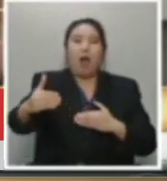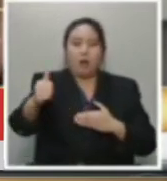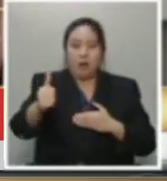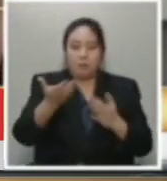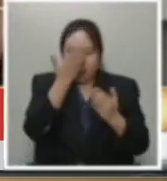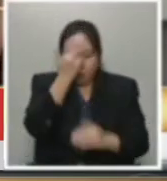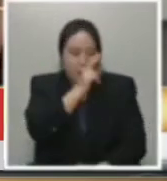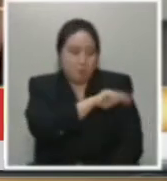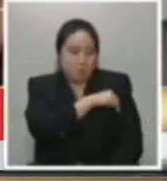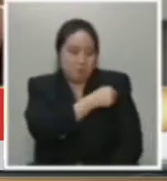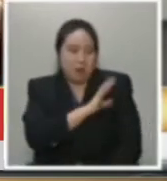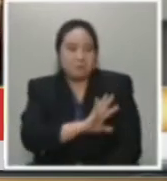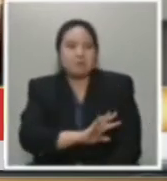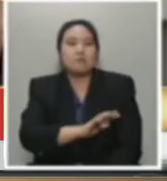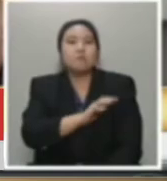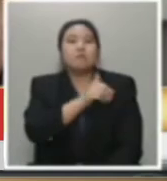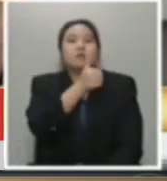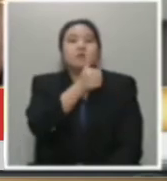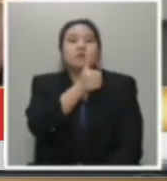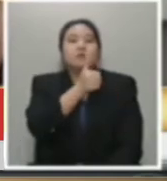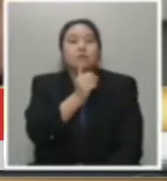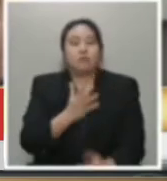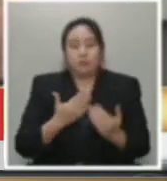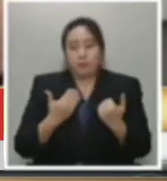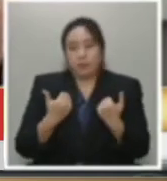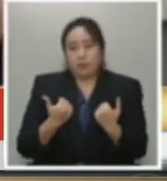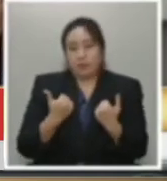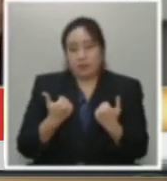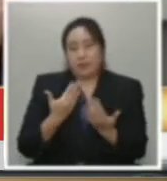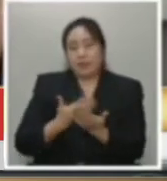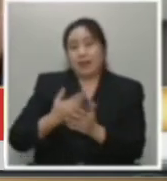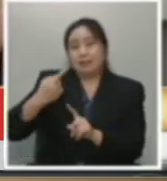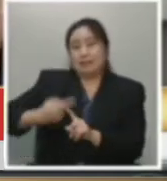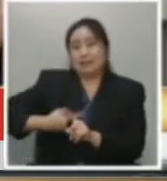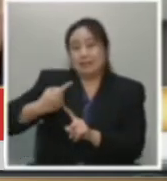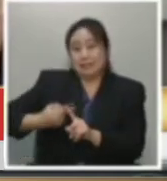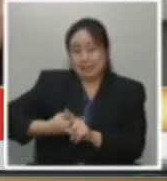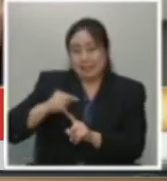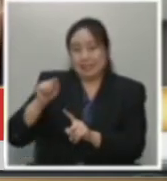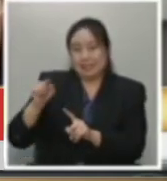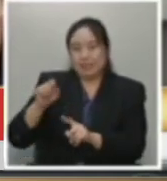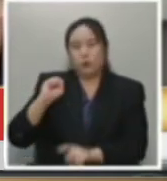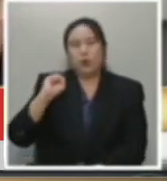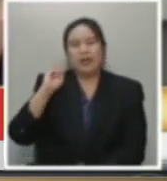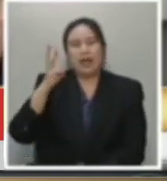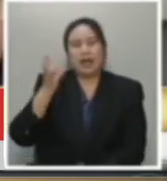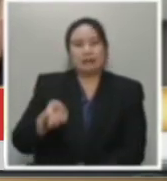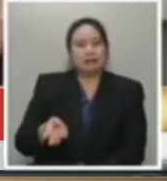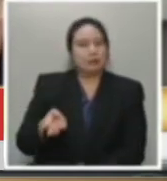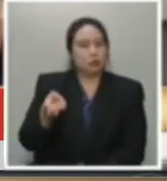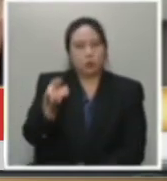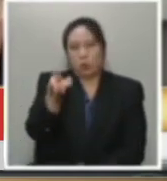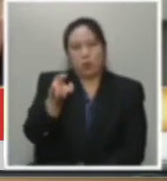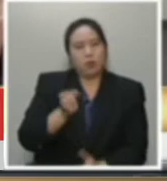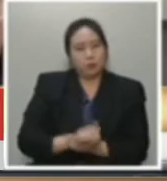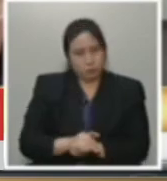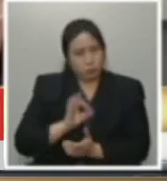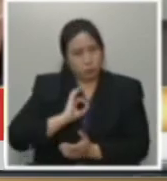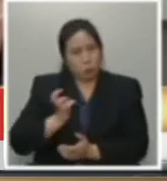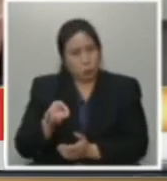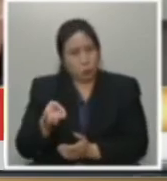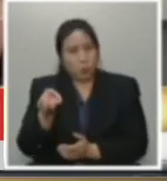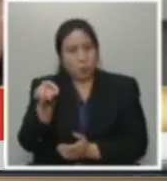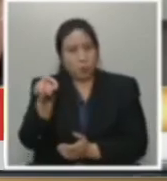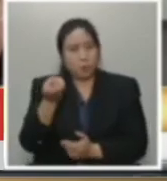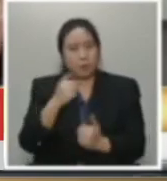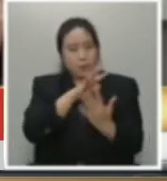ดีขึ้นแล้วดิฉันว่าในเงินเดือนเท่านี้สวัสดิการเท่านี้นั้นยังน้อยเกินไปหรือไม่แผนป